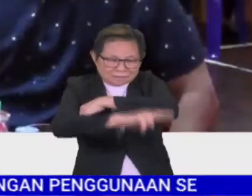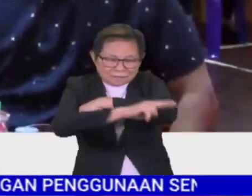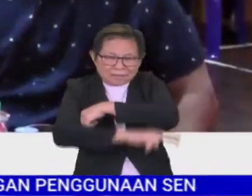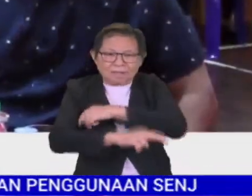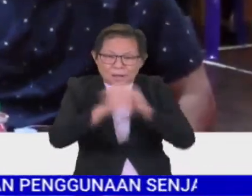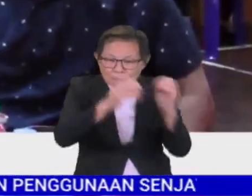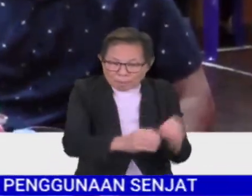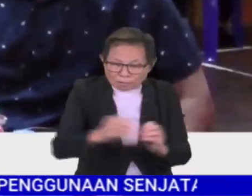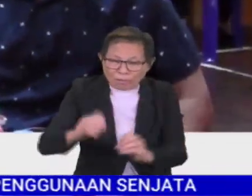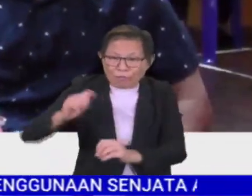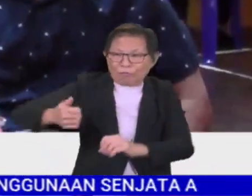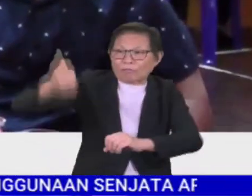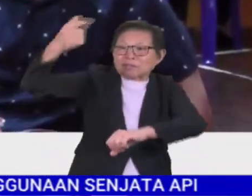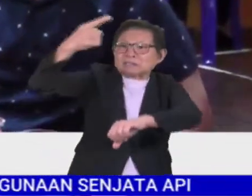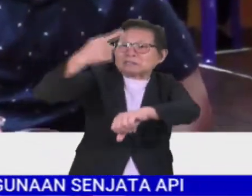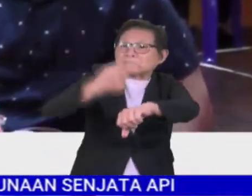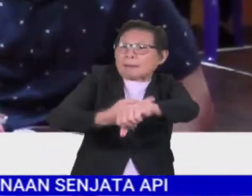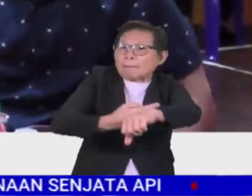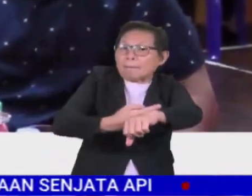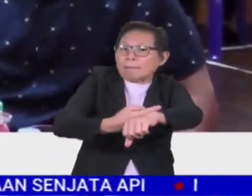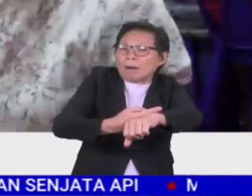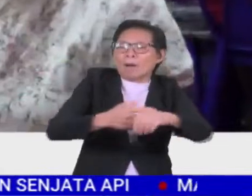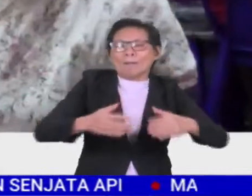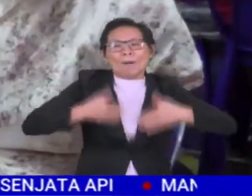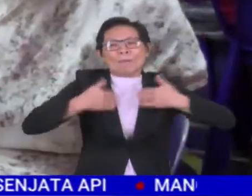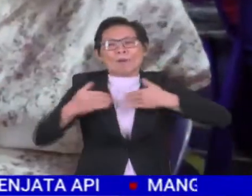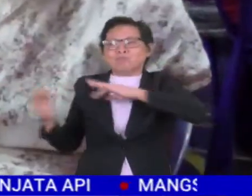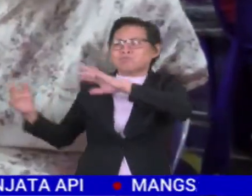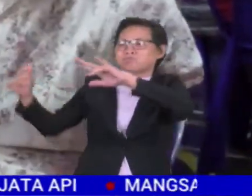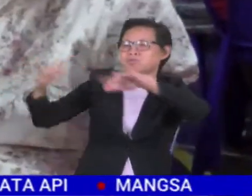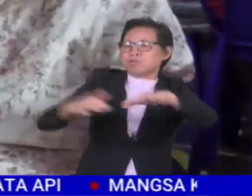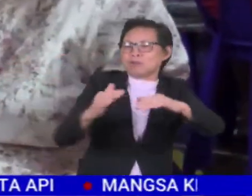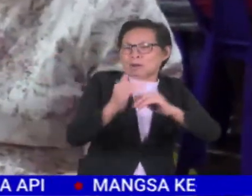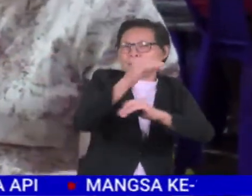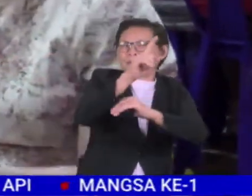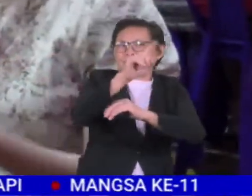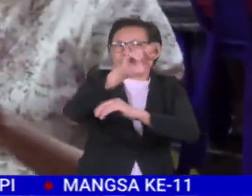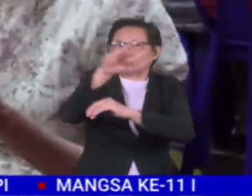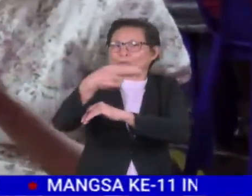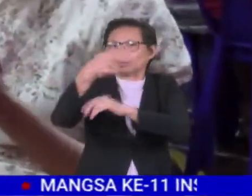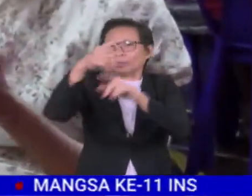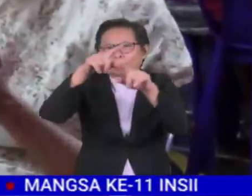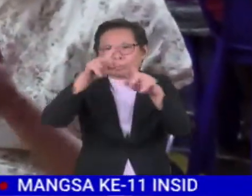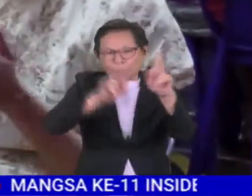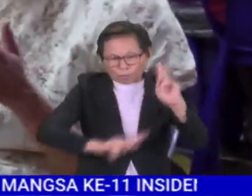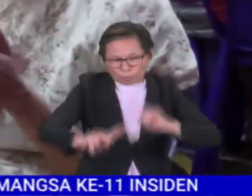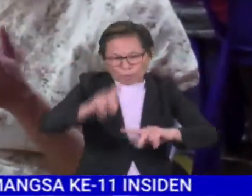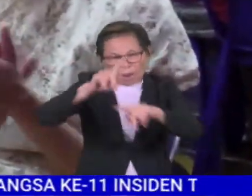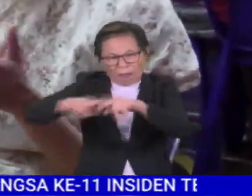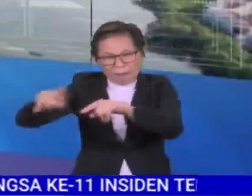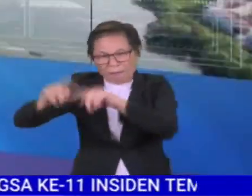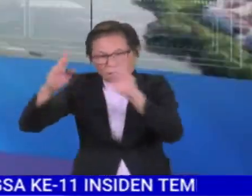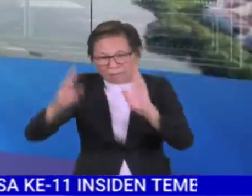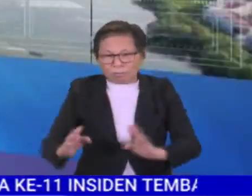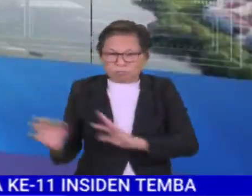penghancuran julung kali ini dimeriahkan dengan kehadiran lebih 1000 penduduk berbagai kaum